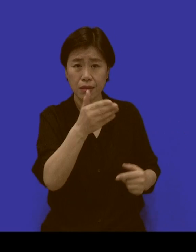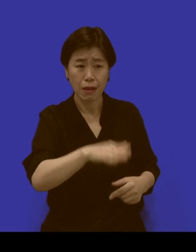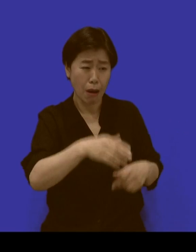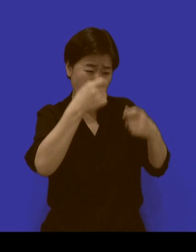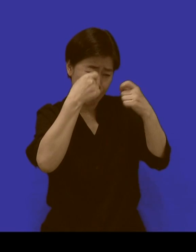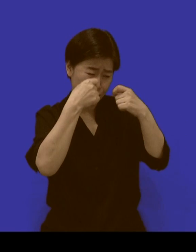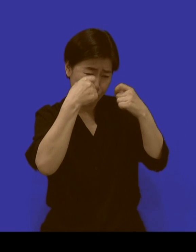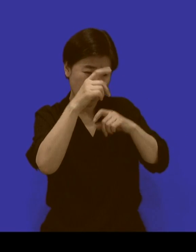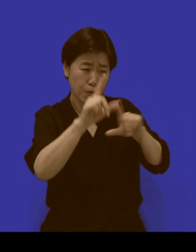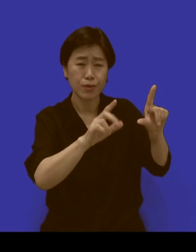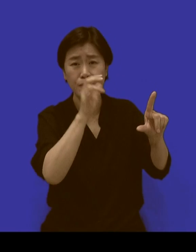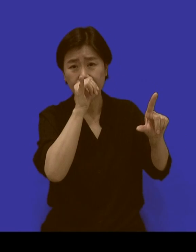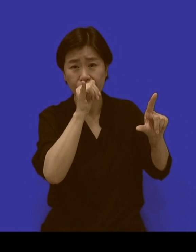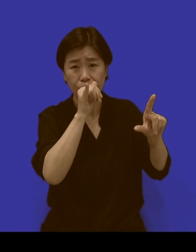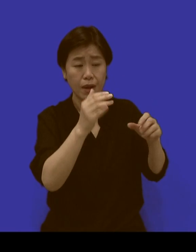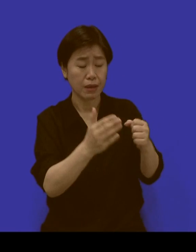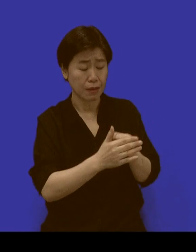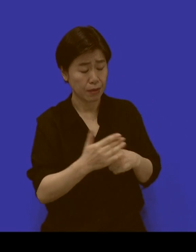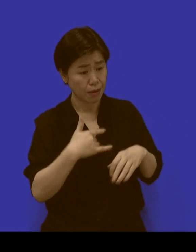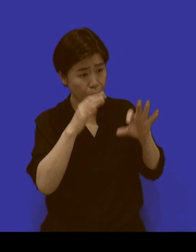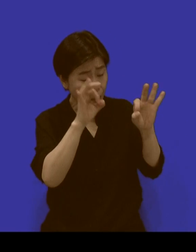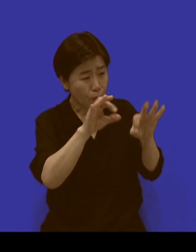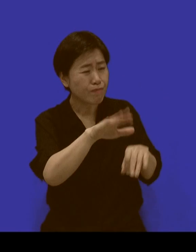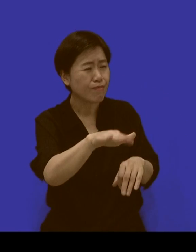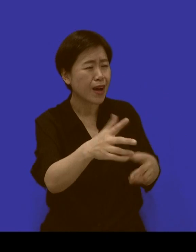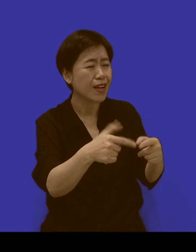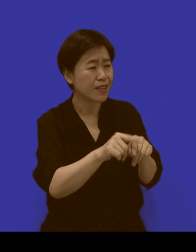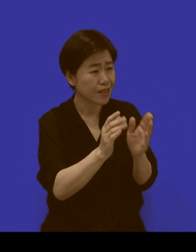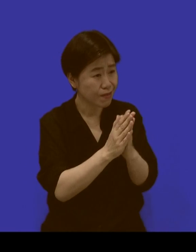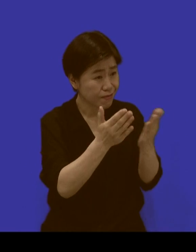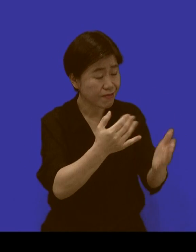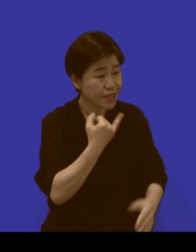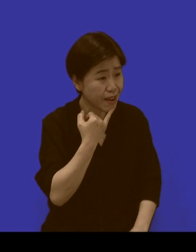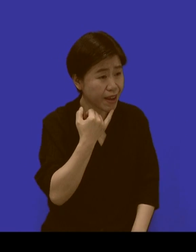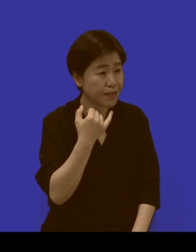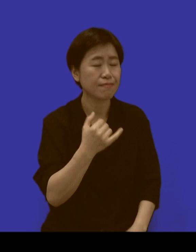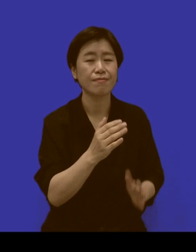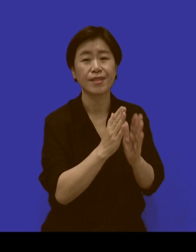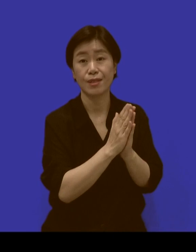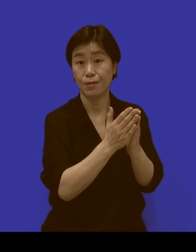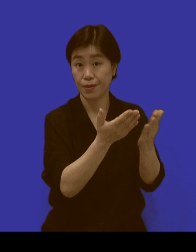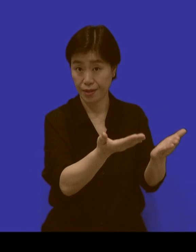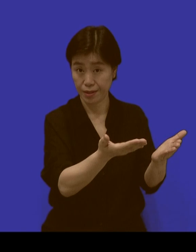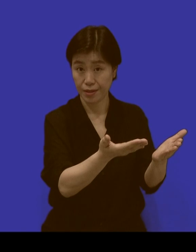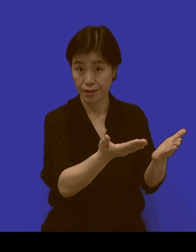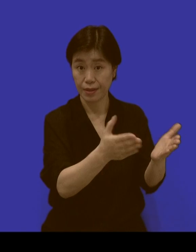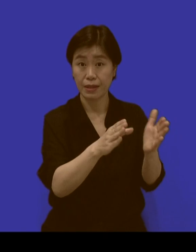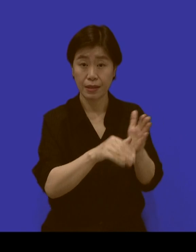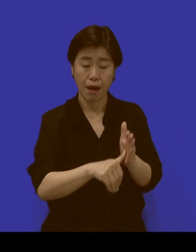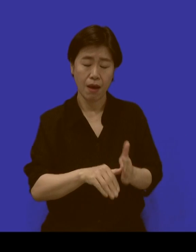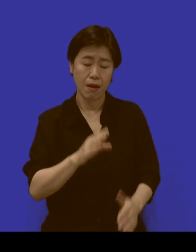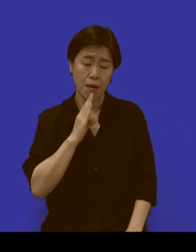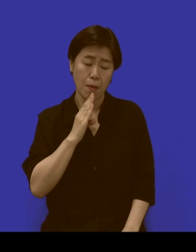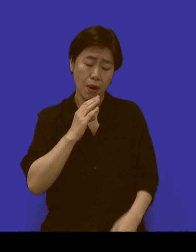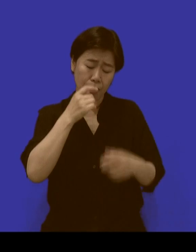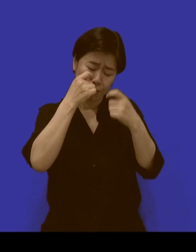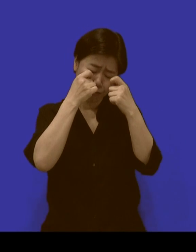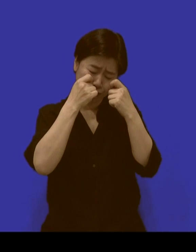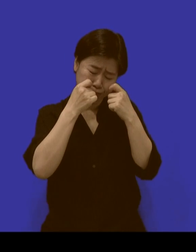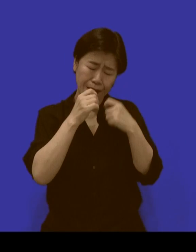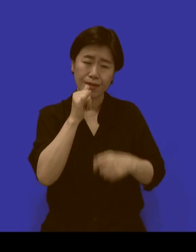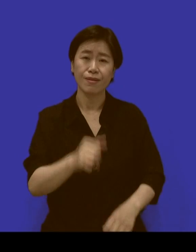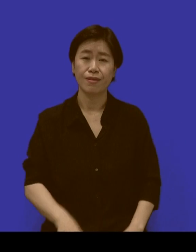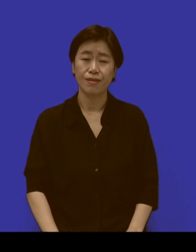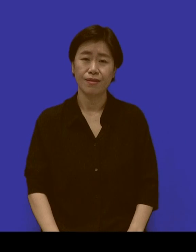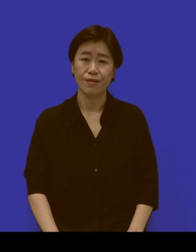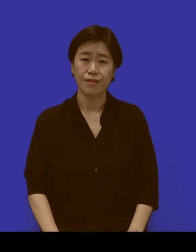주시는 마음으로 또 기도해도 될까요? 네. 하고 기도를 해드렸는데요. 그때도 마찬가지로 목이 메이고 또 눈물이 너무 나서